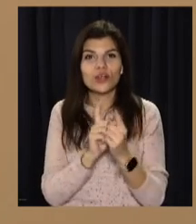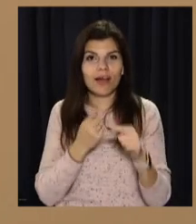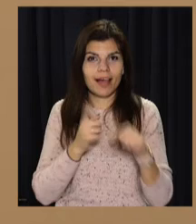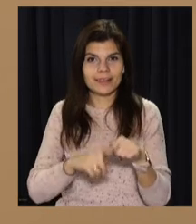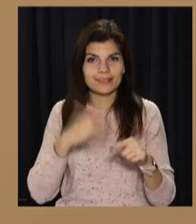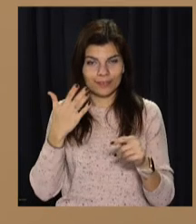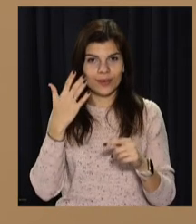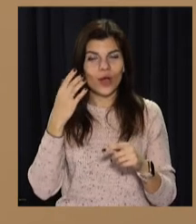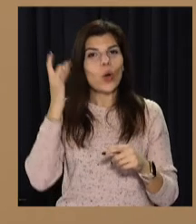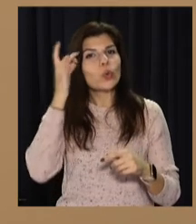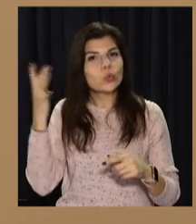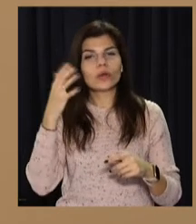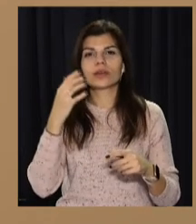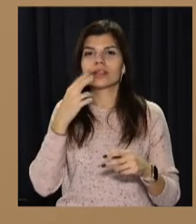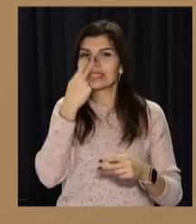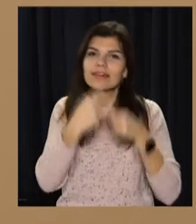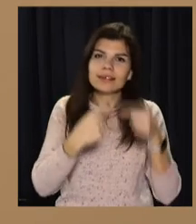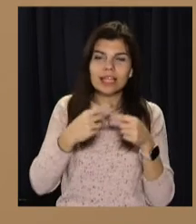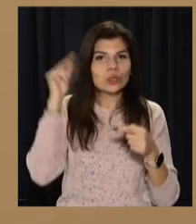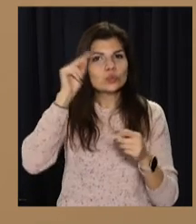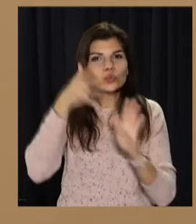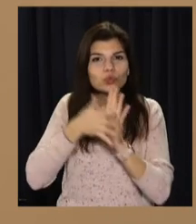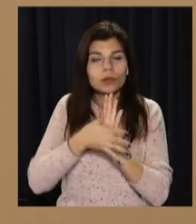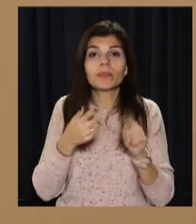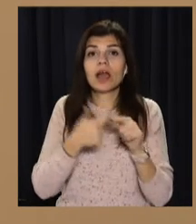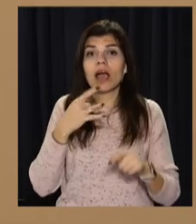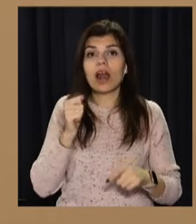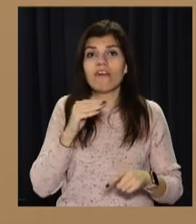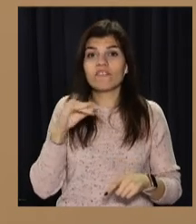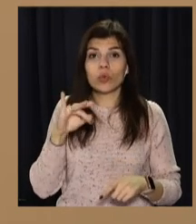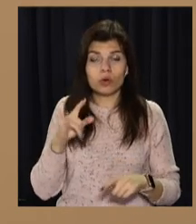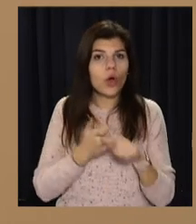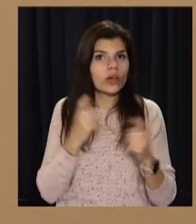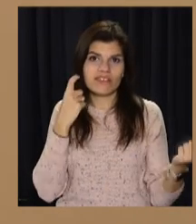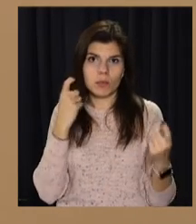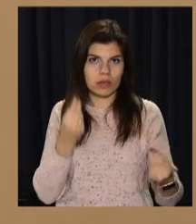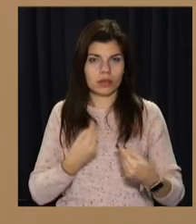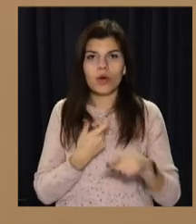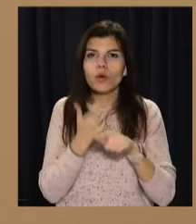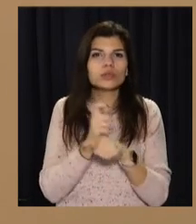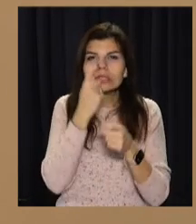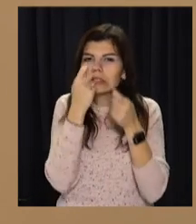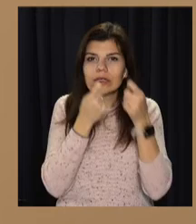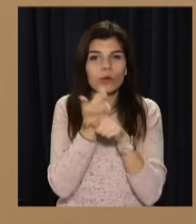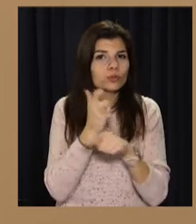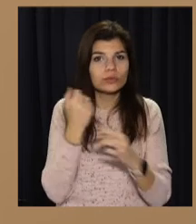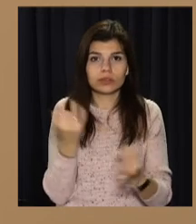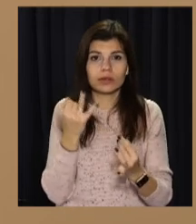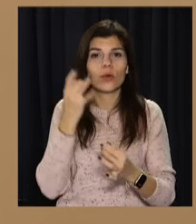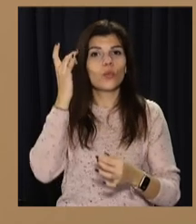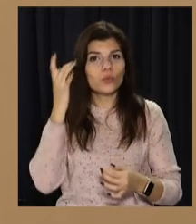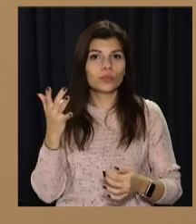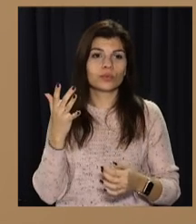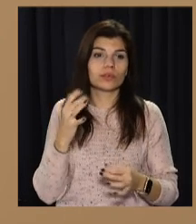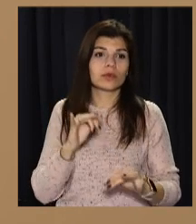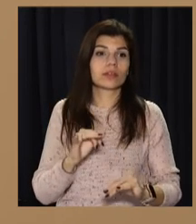страной, изучаю культуру, традиции. И вообще вот эти гравюры, они очень информативны, очень тщательны, интересны. Это и культура,